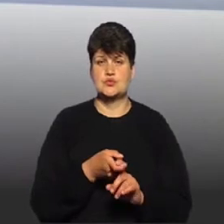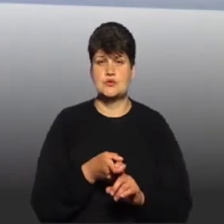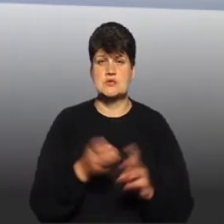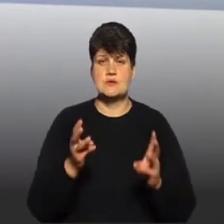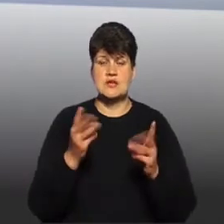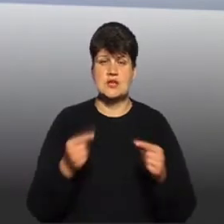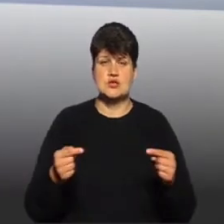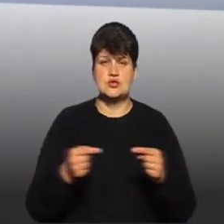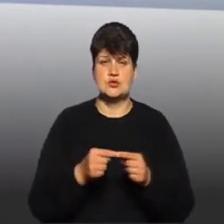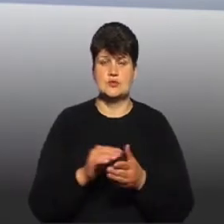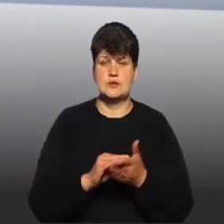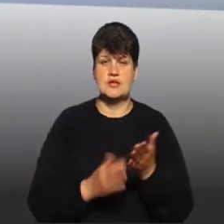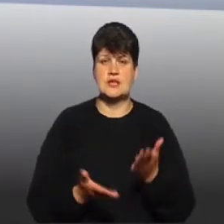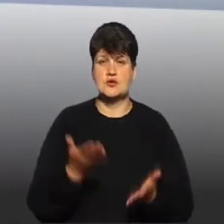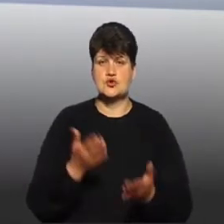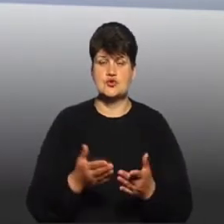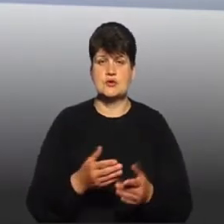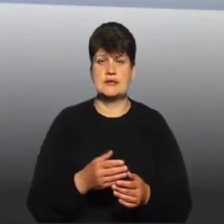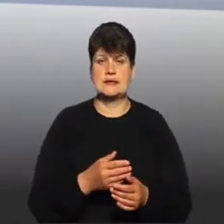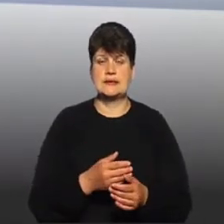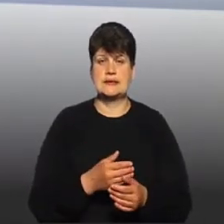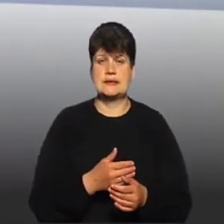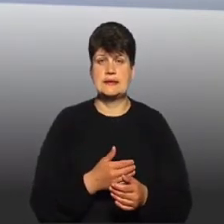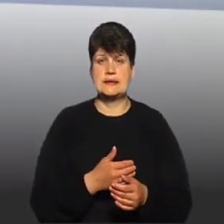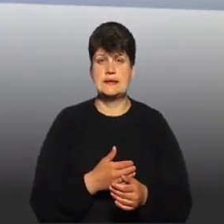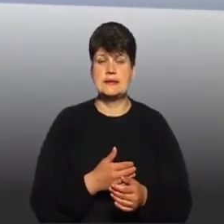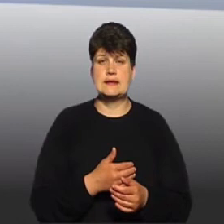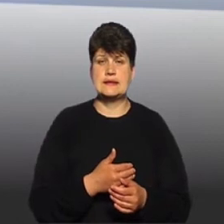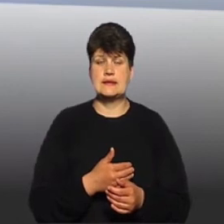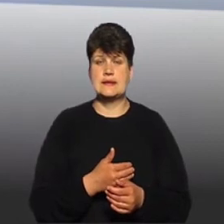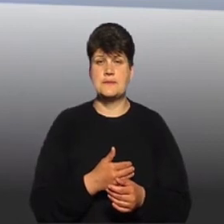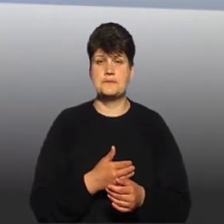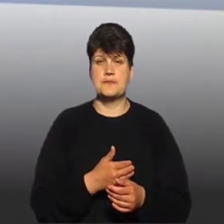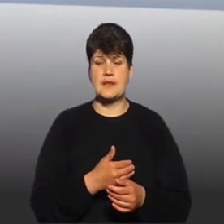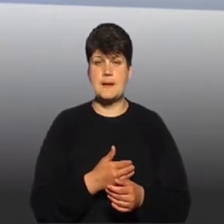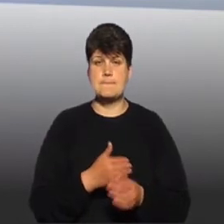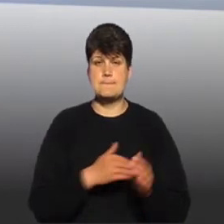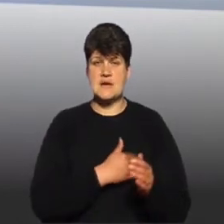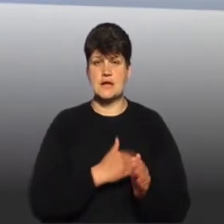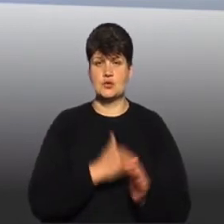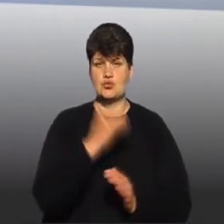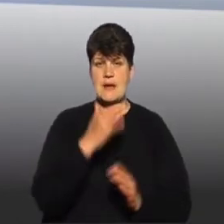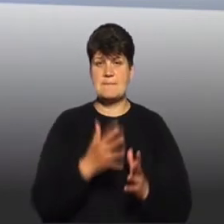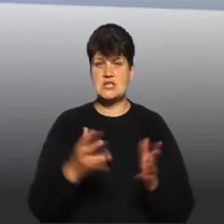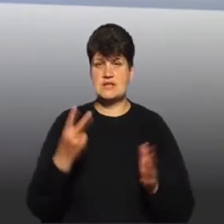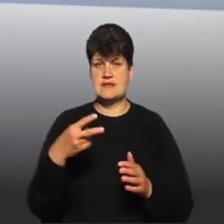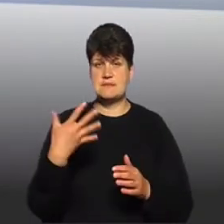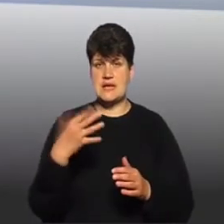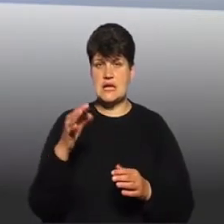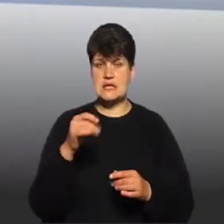якщо температура атмосферного повітря є більше як 25 градусів, такий полігон